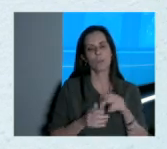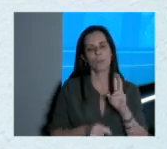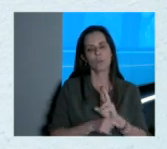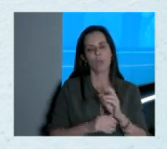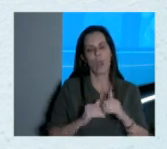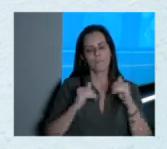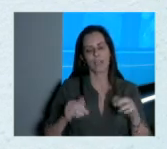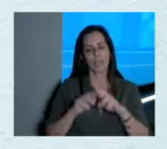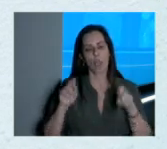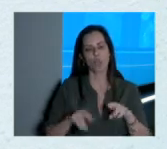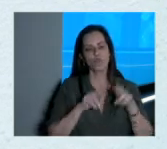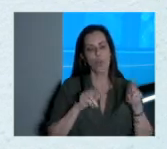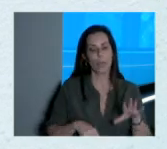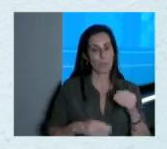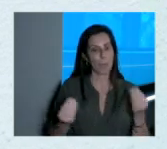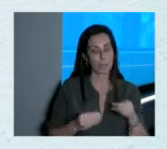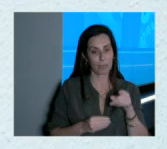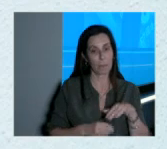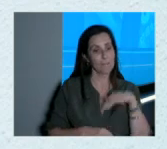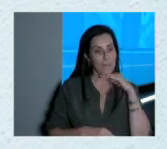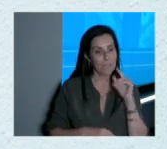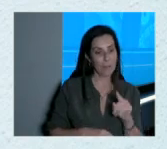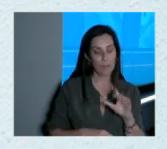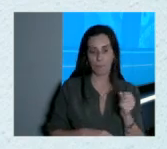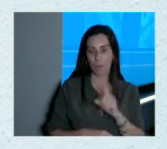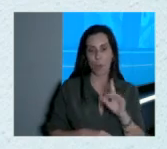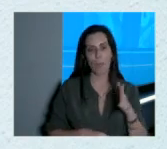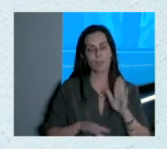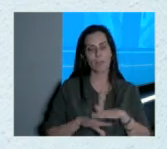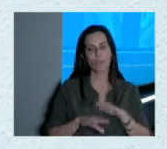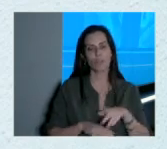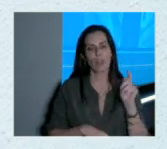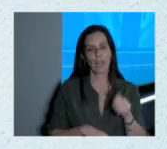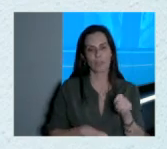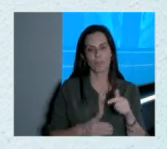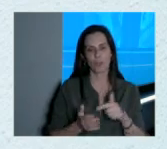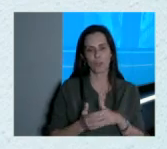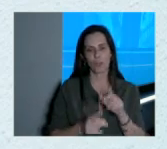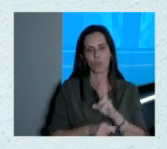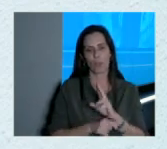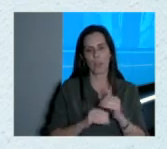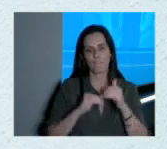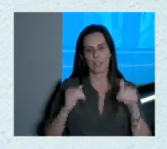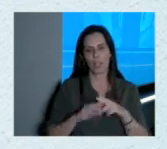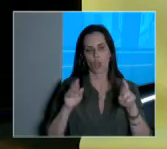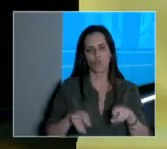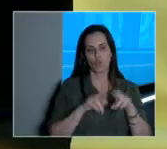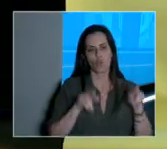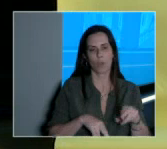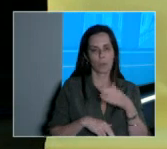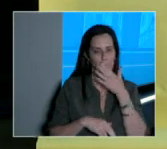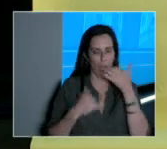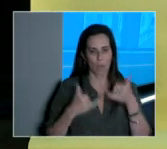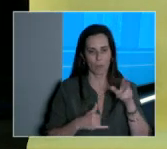את הפרדת הרשויות? האם האמצעים האלה מספיקים? ואם לא, מה תפקידה של הכנסת על מנת להבטיח את הפרדת הרשויות?